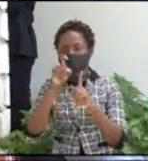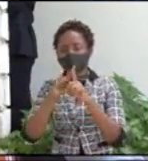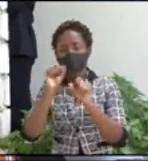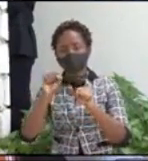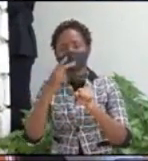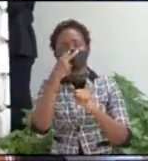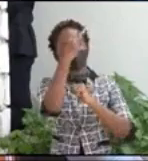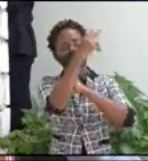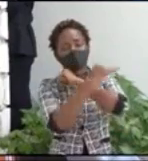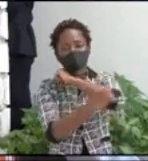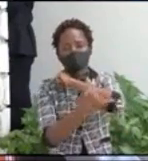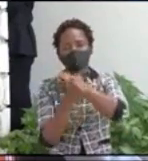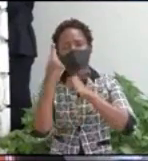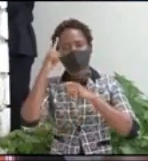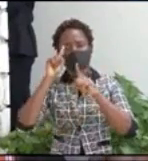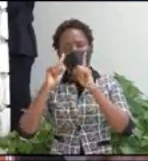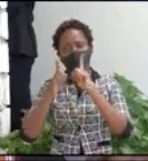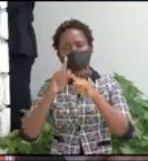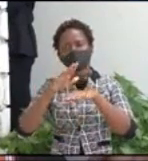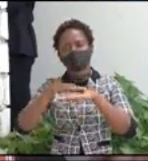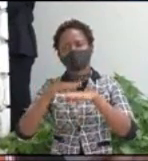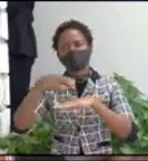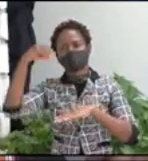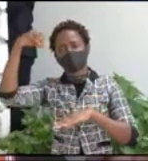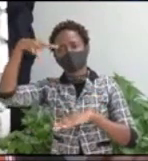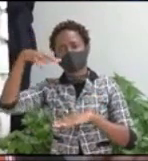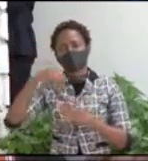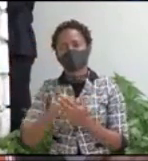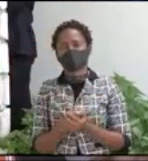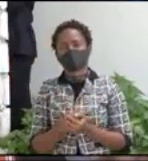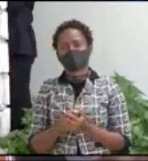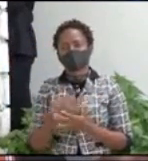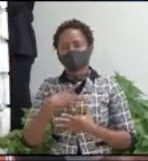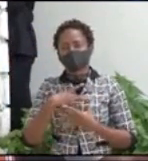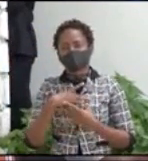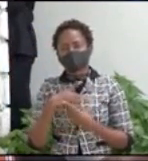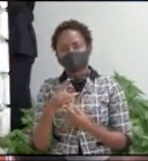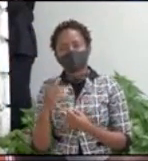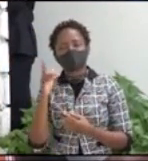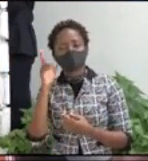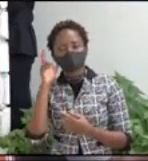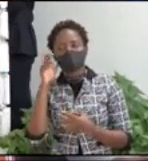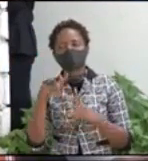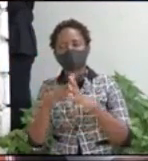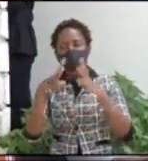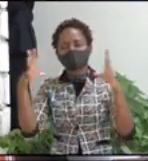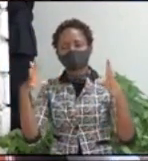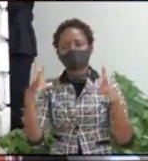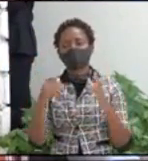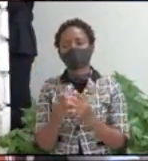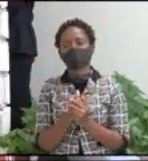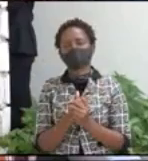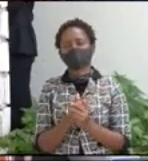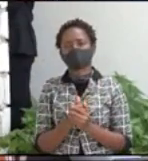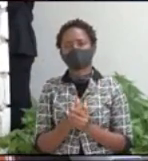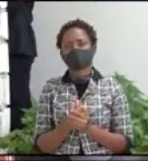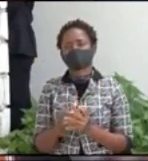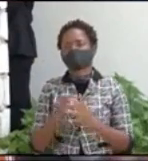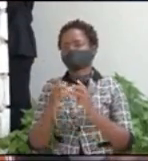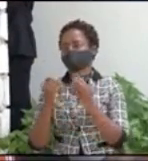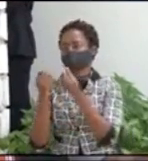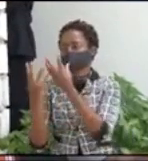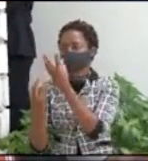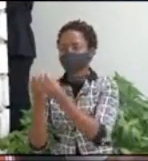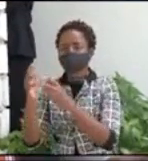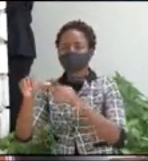Dichiti pour nous aller parler affaires courantes affaires nous remettre tant dans pile là. Mais bagay, en pile l'autre monde va l'étendre. Mais là, je